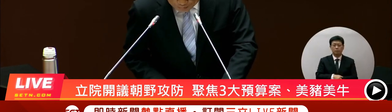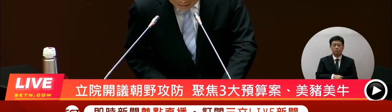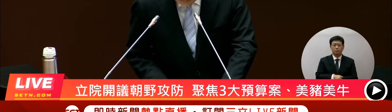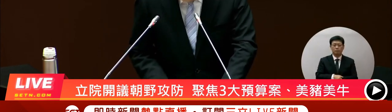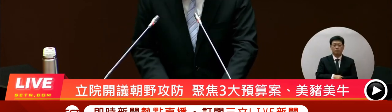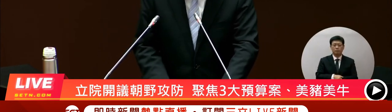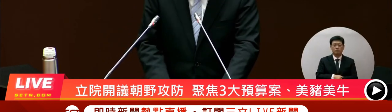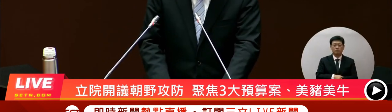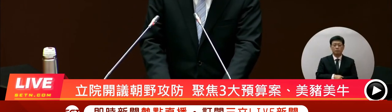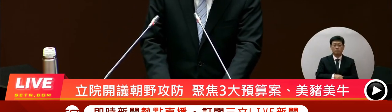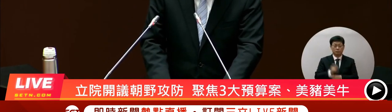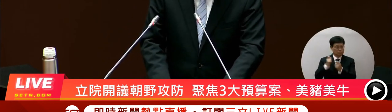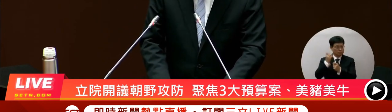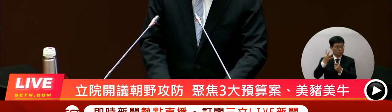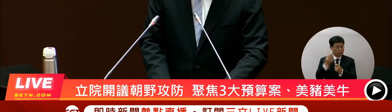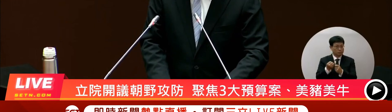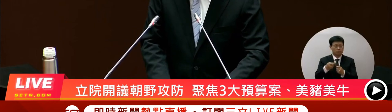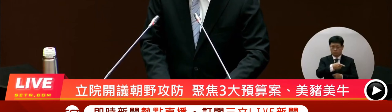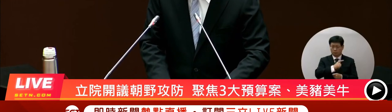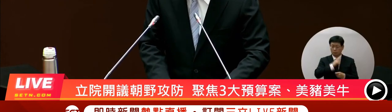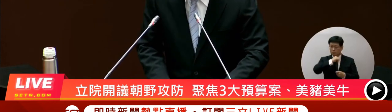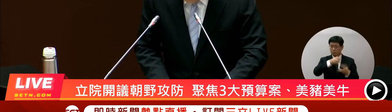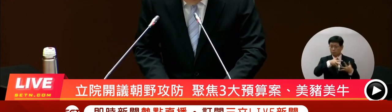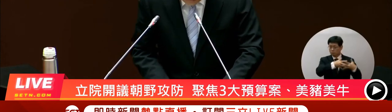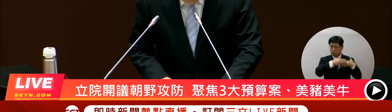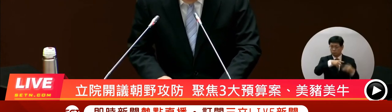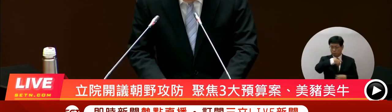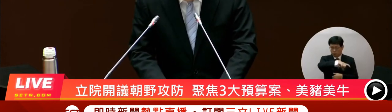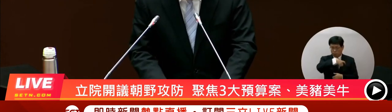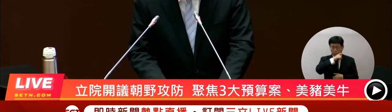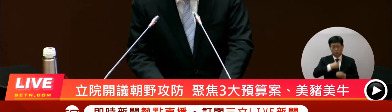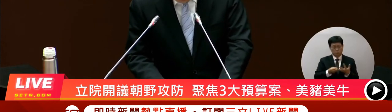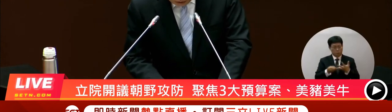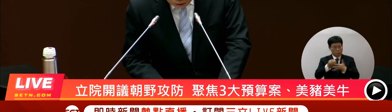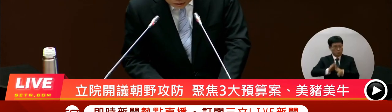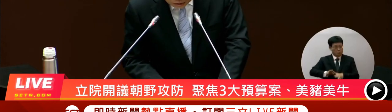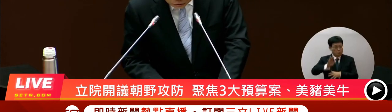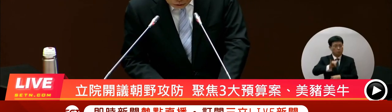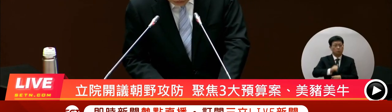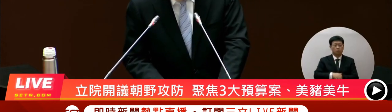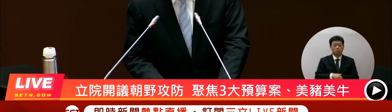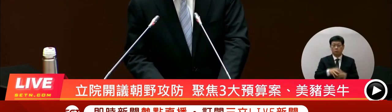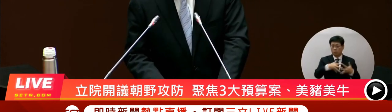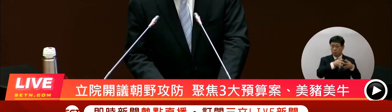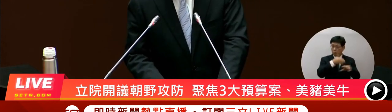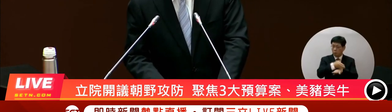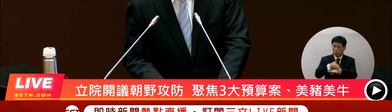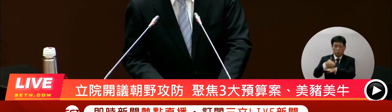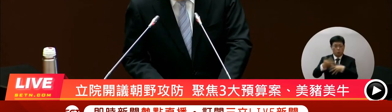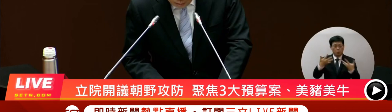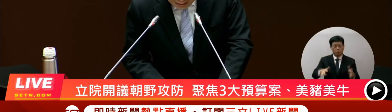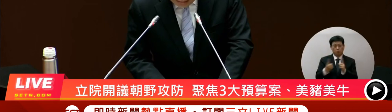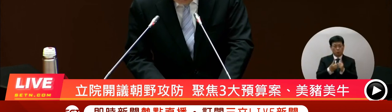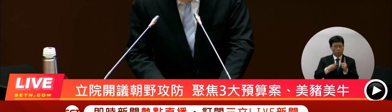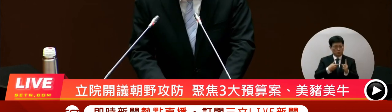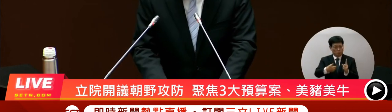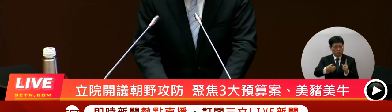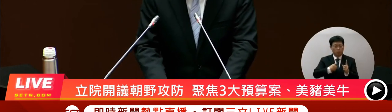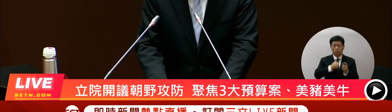伙伴。近年来，台美关系不断的升级，美国通过许多友台的法